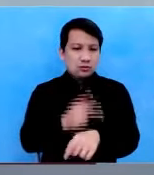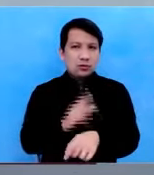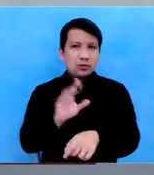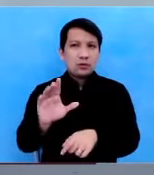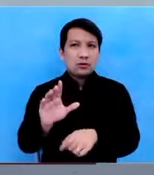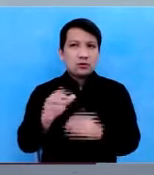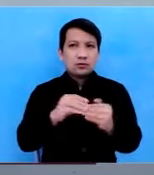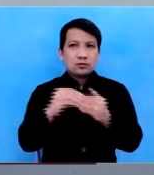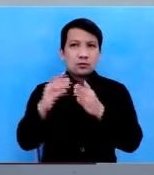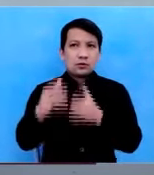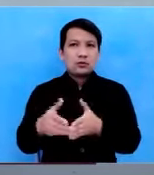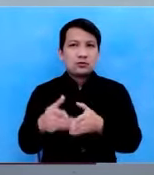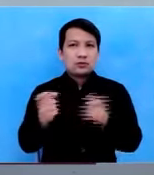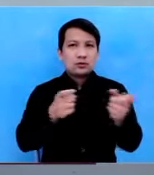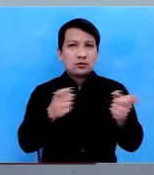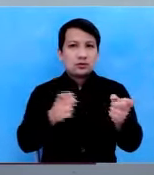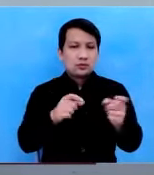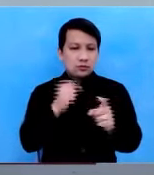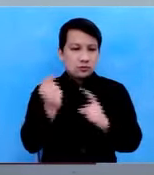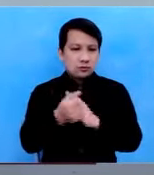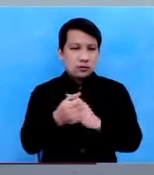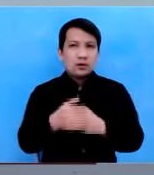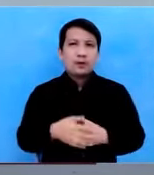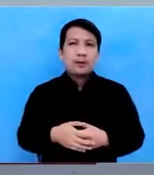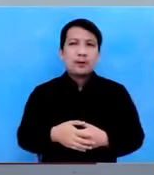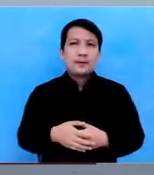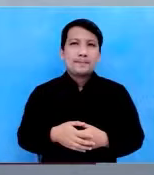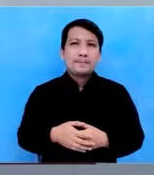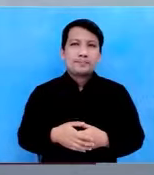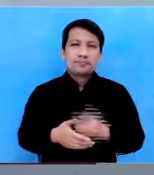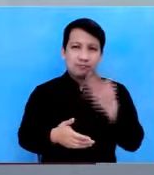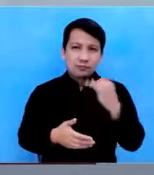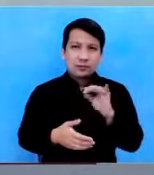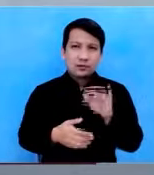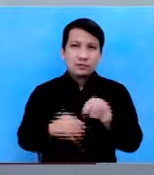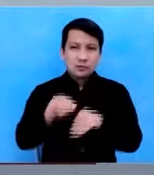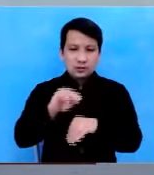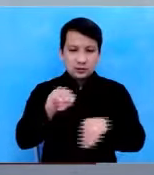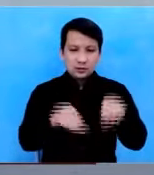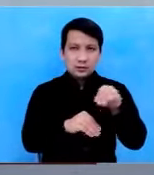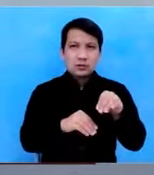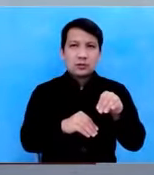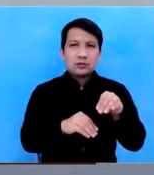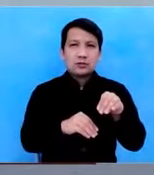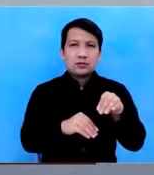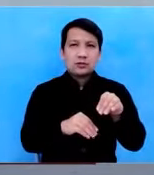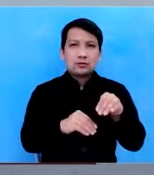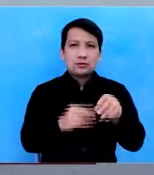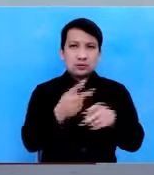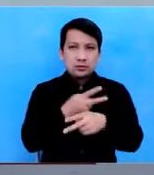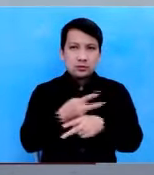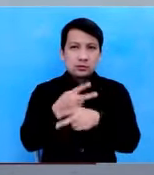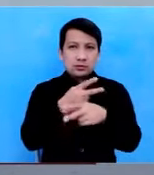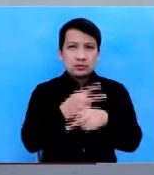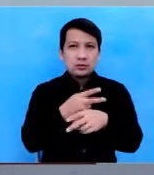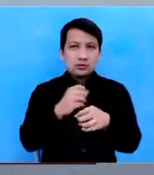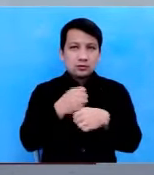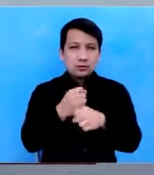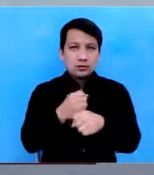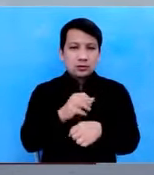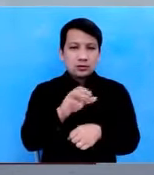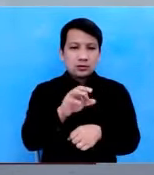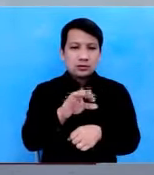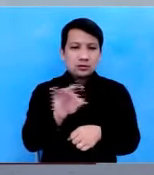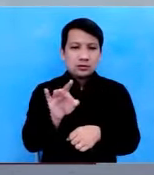para makontrol ang sitwasyon. Ito marahil ang dahilan kung bakit mas nag-ingat ang mga bumalangkas ng